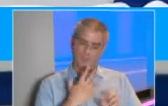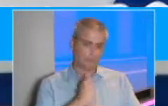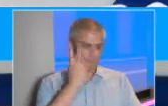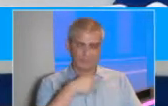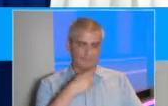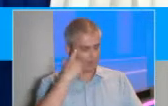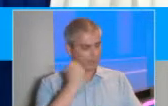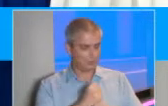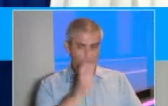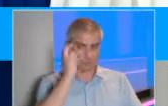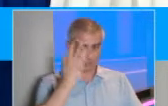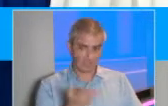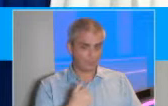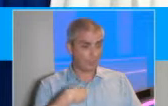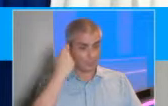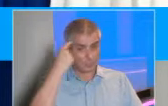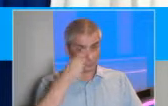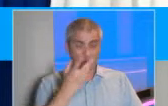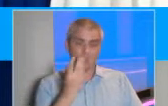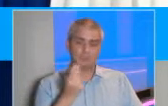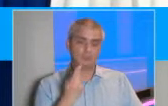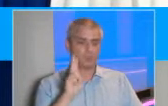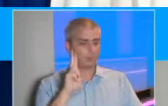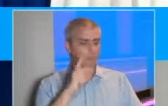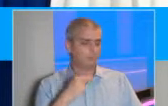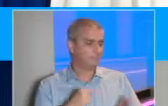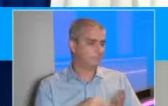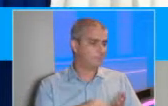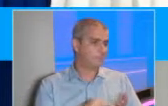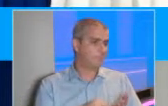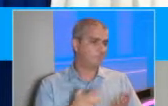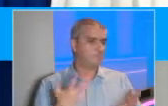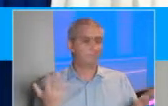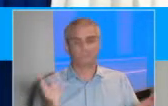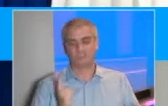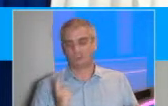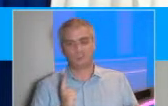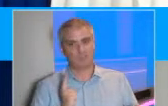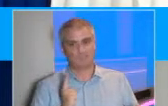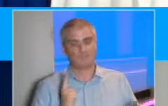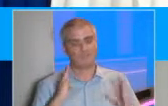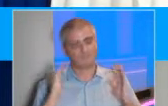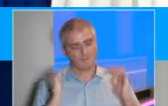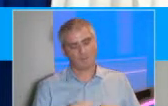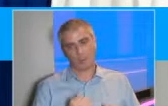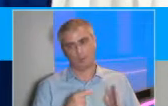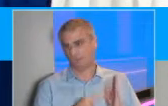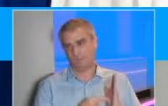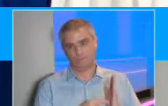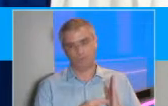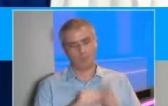להבין את ההתעקשות של גנץ. אני חושבת שהיא הרבה יותר מטעמים אישיים והרבה פחות